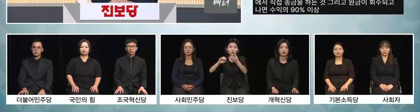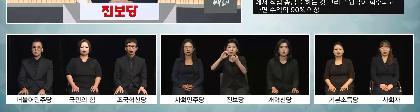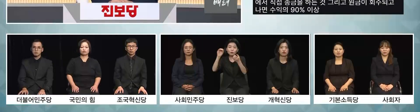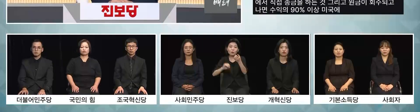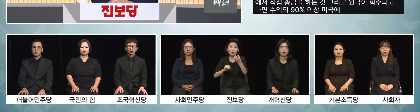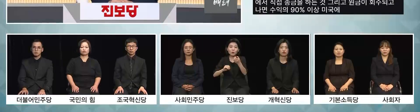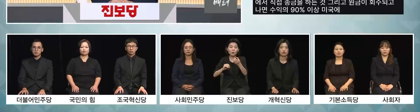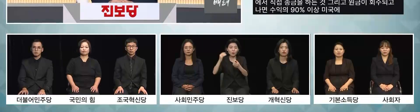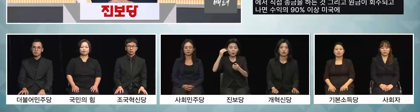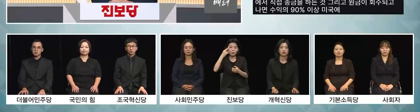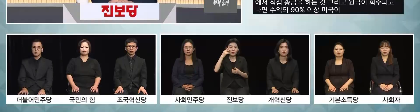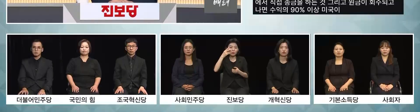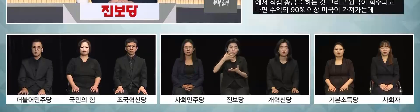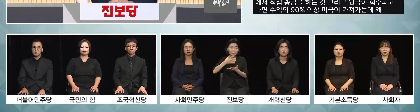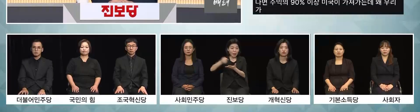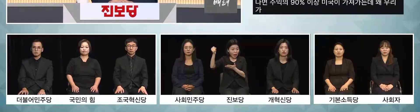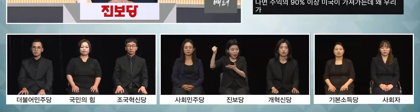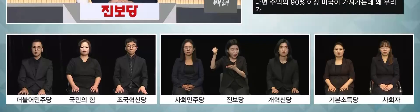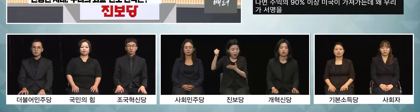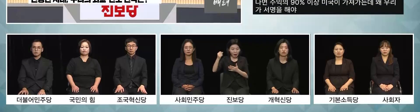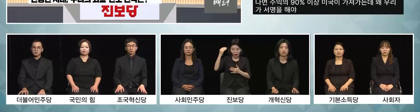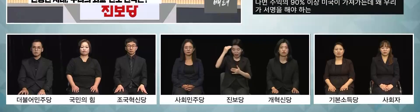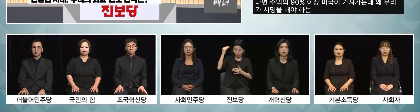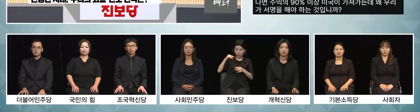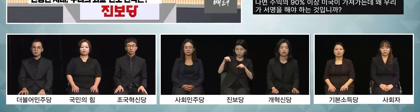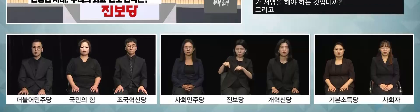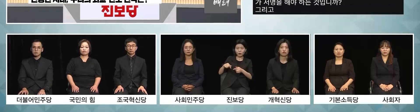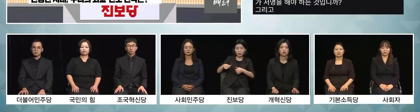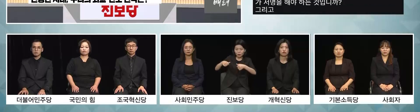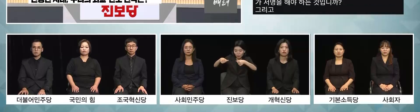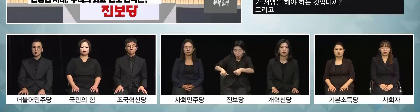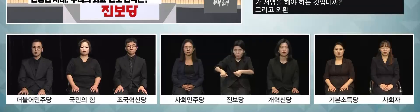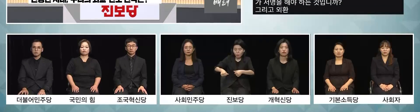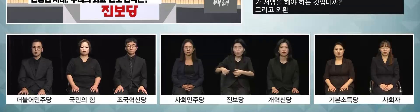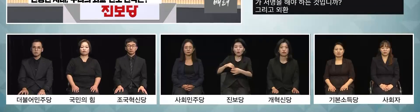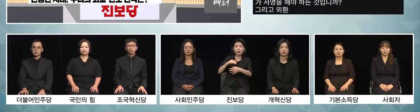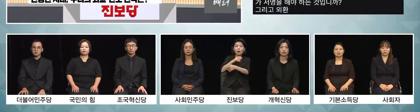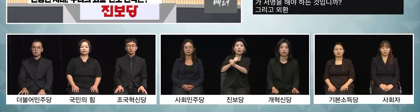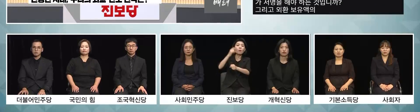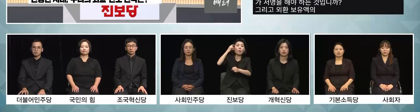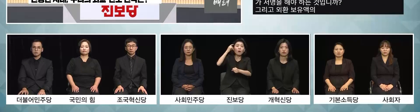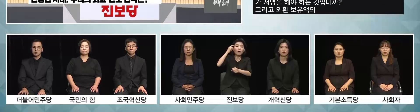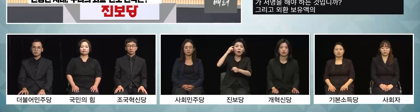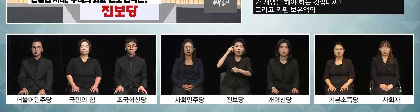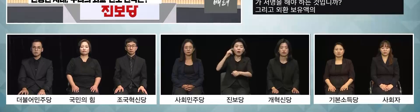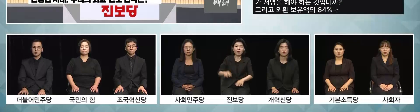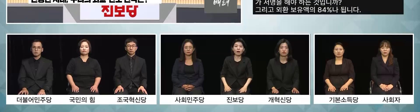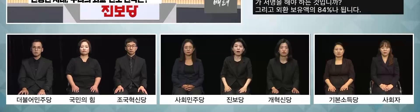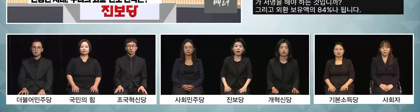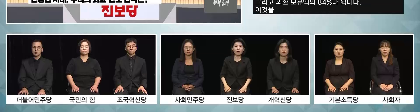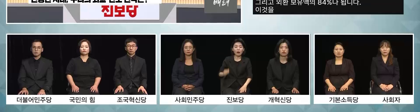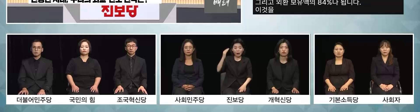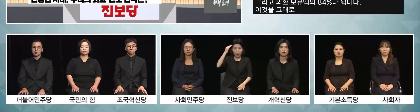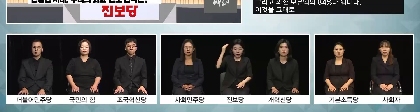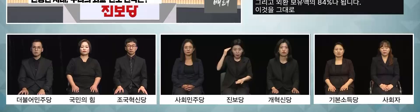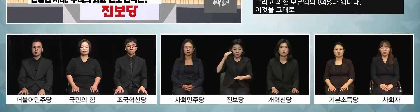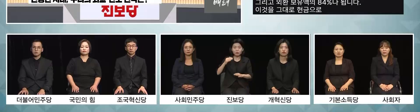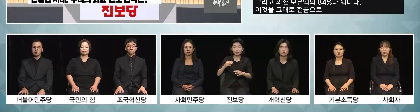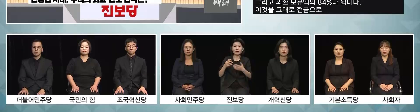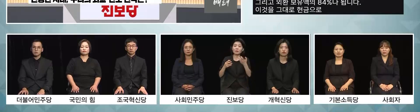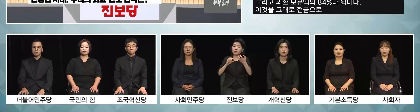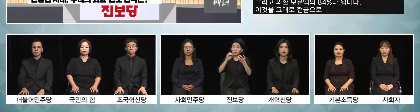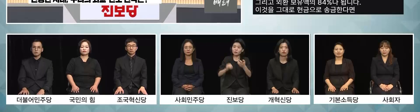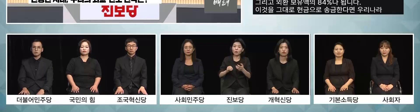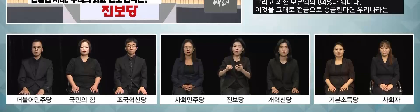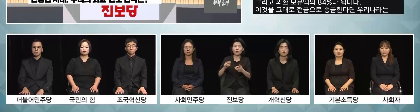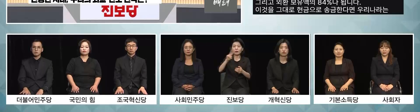왜 우리가 서명을 해야 하는 것입니까? 그리고 외환 보유액의 84%나 됩니다. 이것을 그대로 현금으로 송금한다면